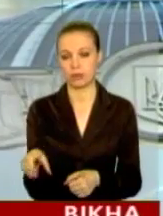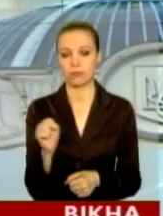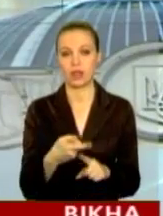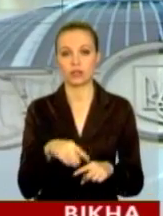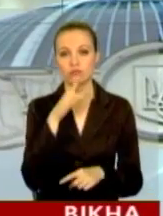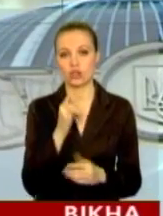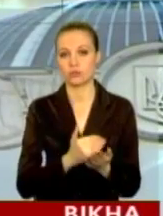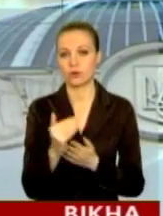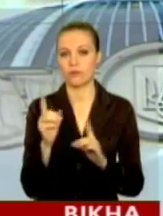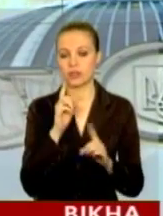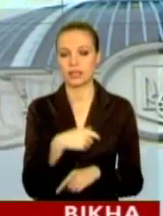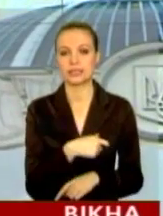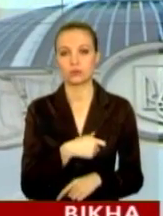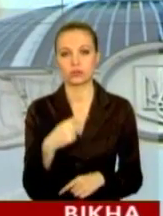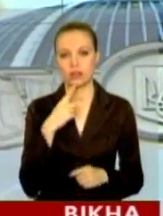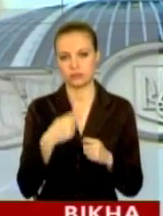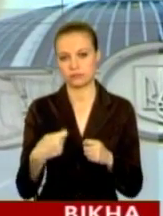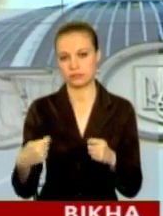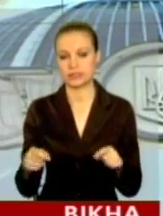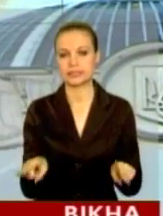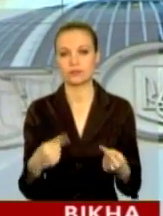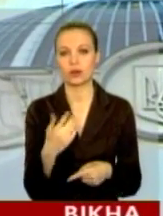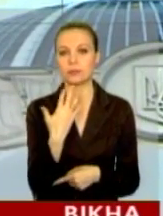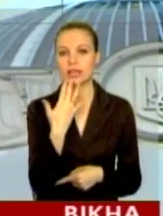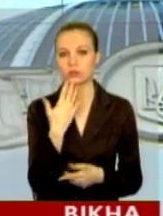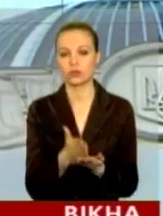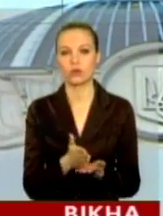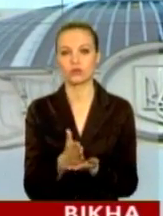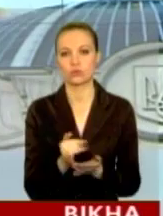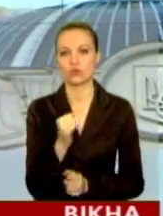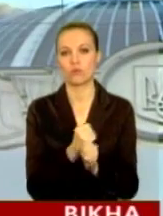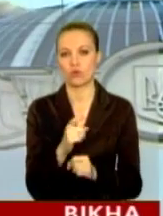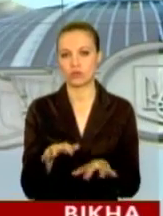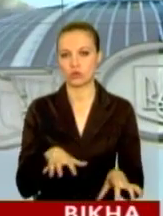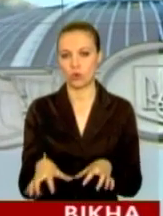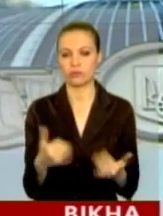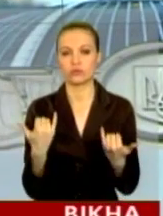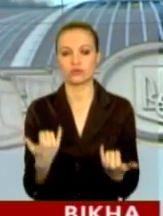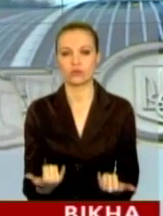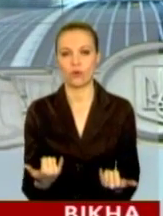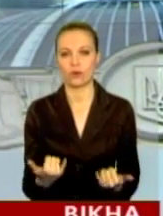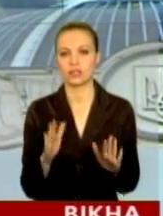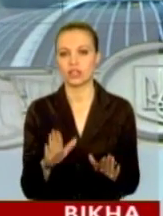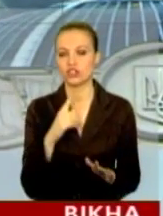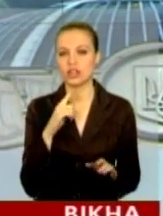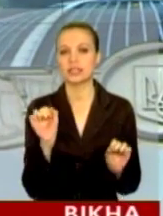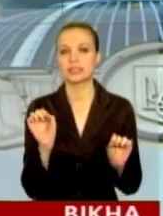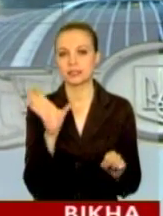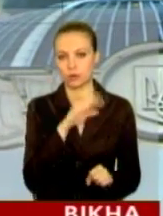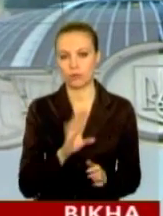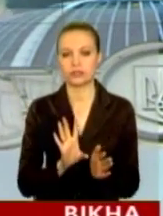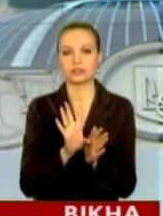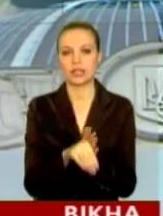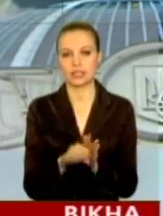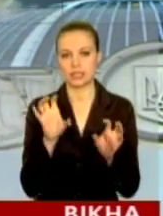А тим часом у Верховній Раді депутати зволікають зі створенням національної служби в боротьбі з корупцією Сьогодні лише спромоглися занести